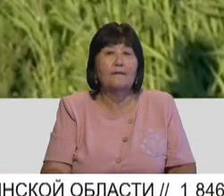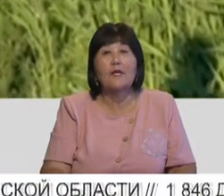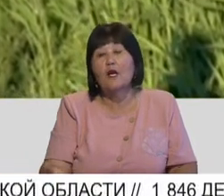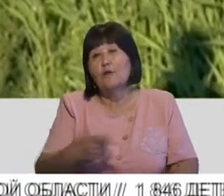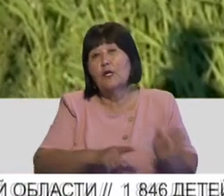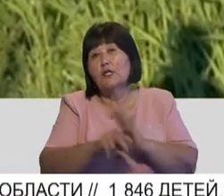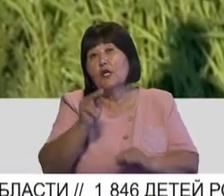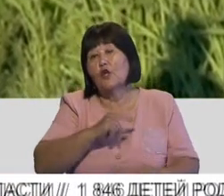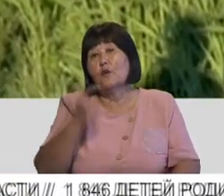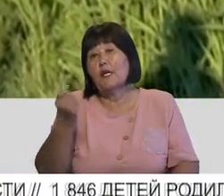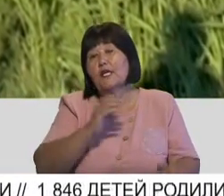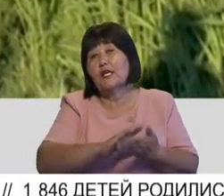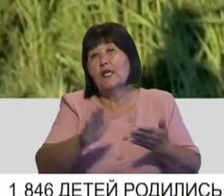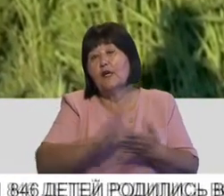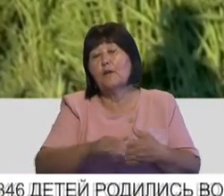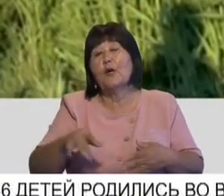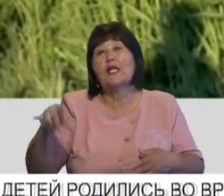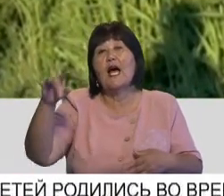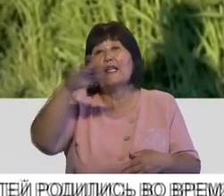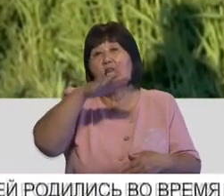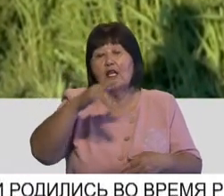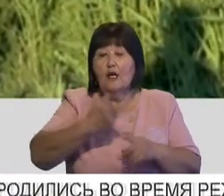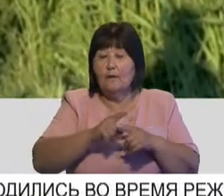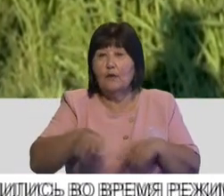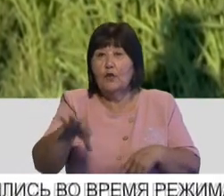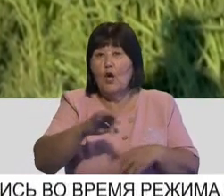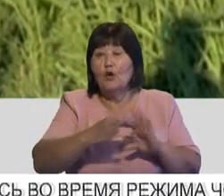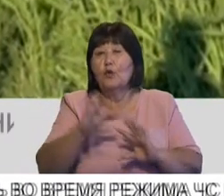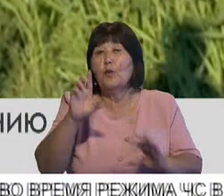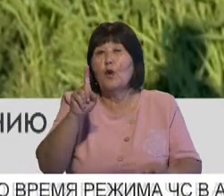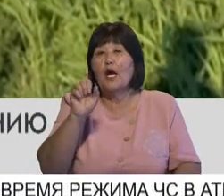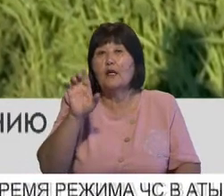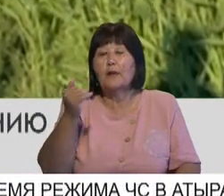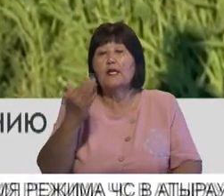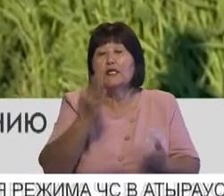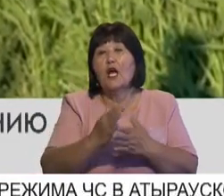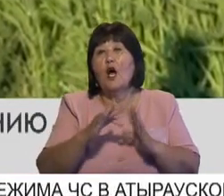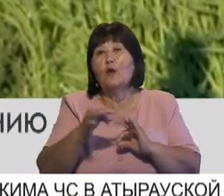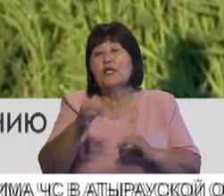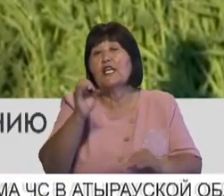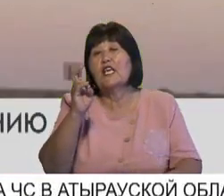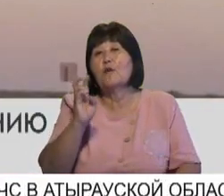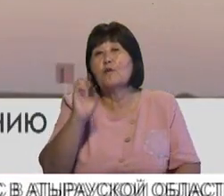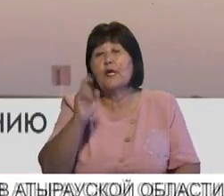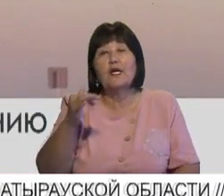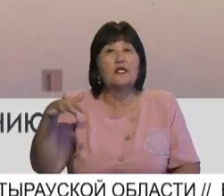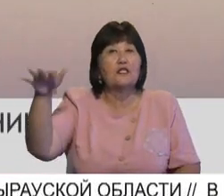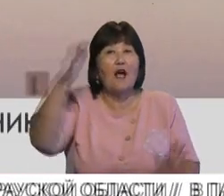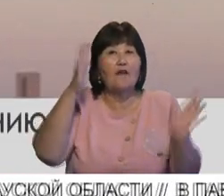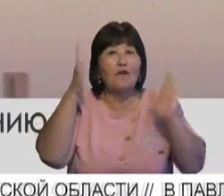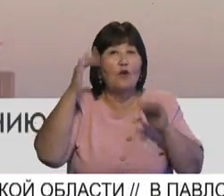мы начали работу по химобработки дельтапланом направились в альный округ бурба дальше следует альный округ енбек с воздуха